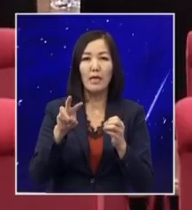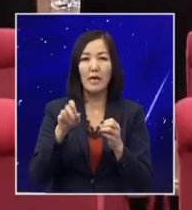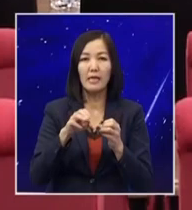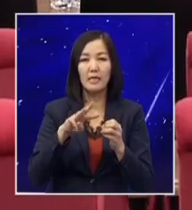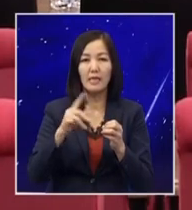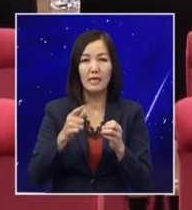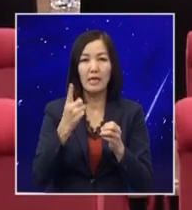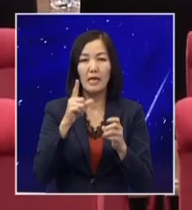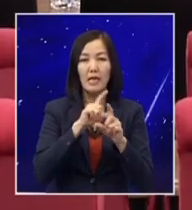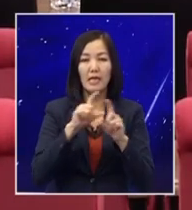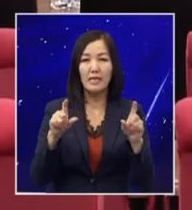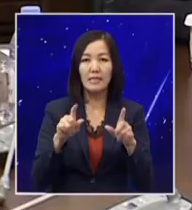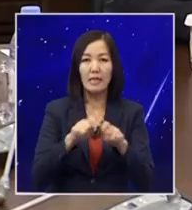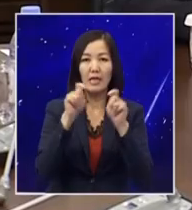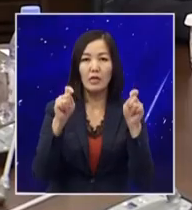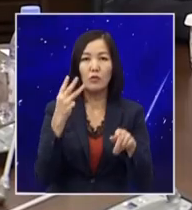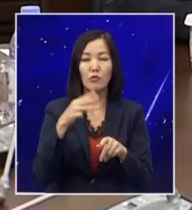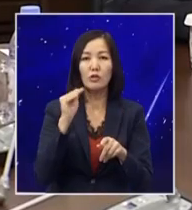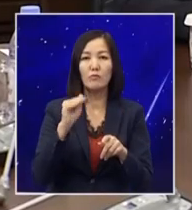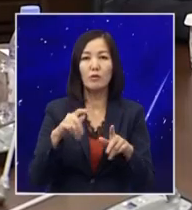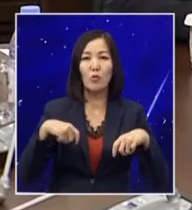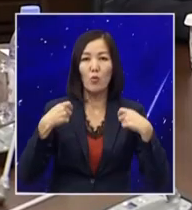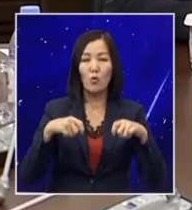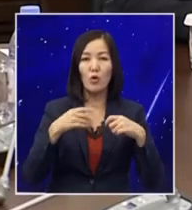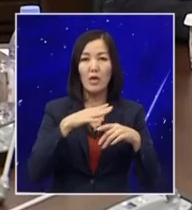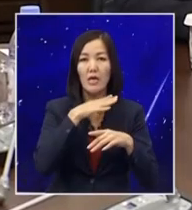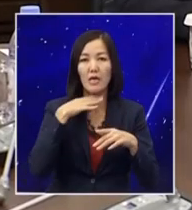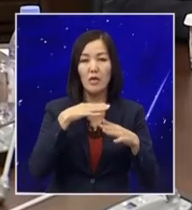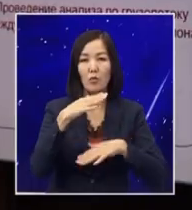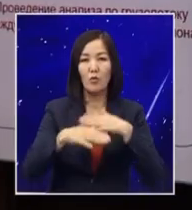салынса, жылына 30 мың тонна қой етін өңдейтін болады.